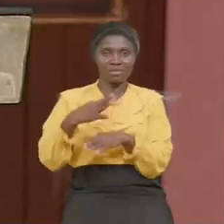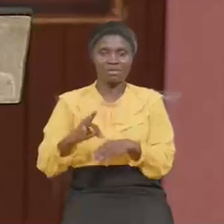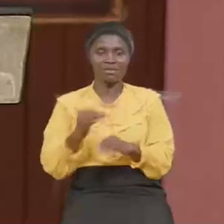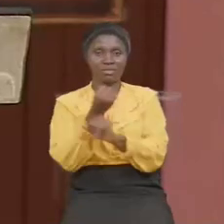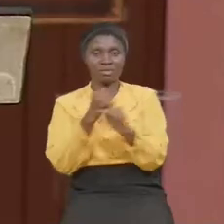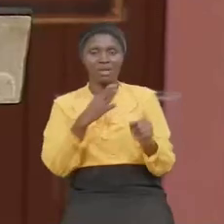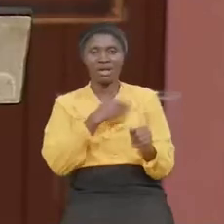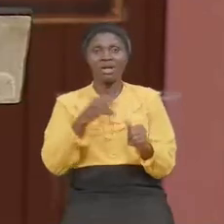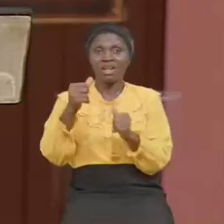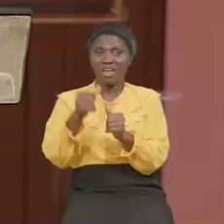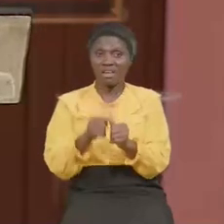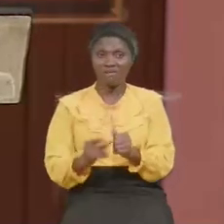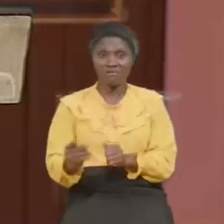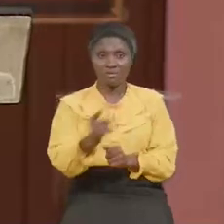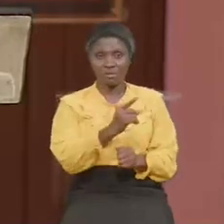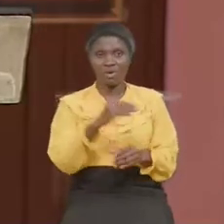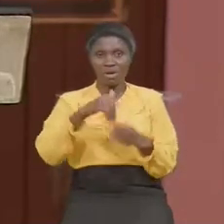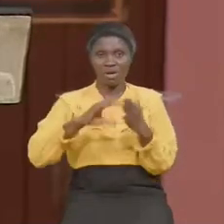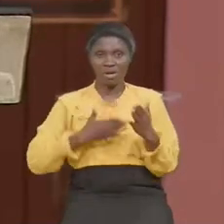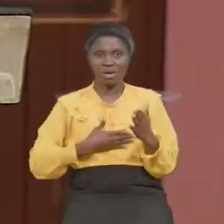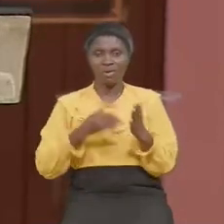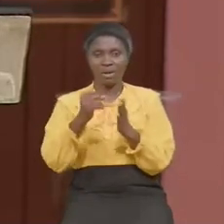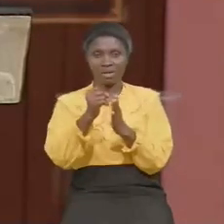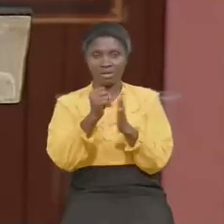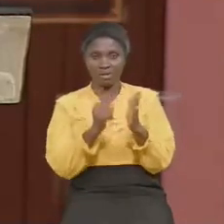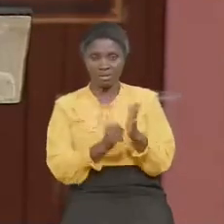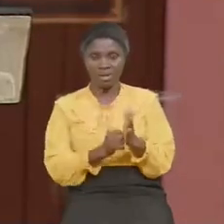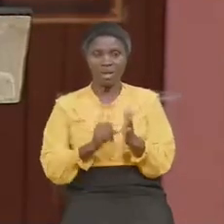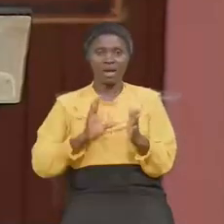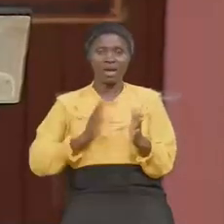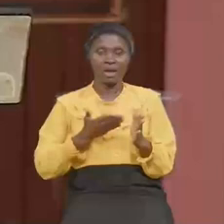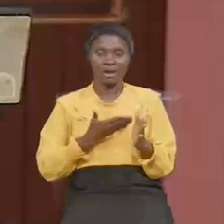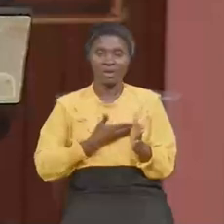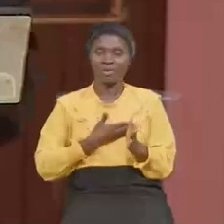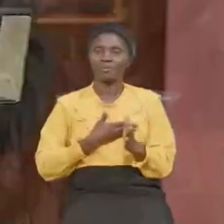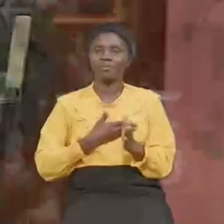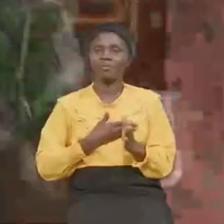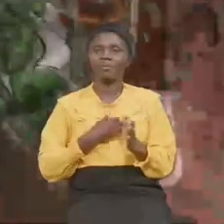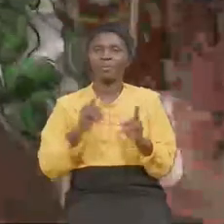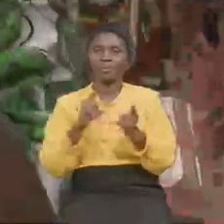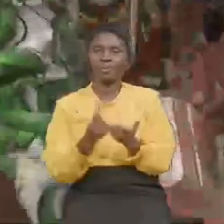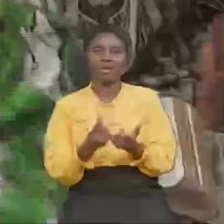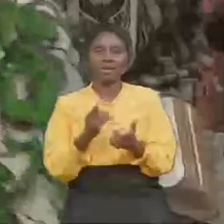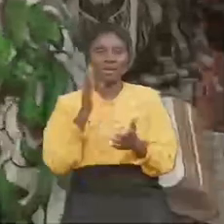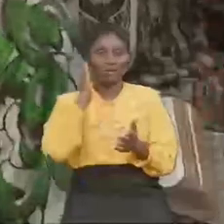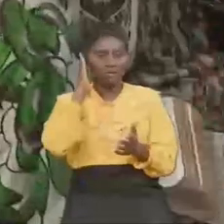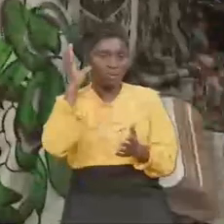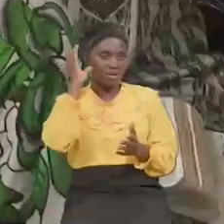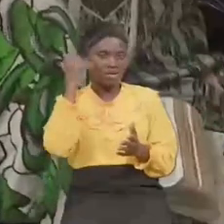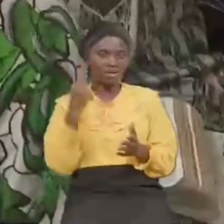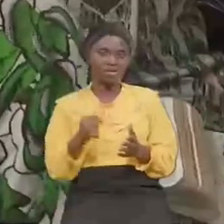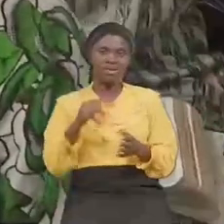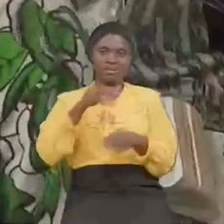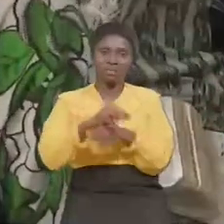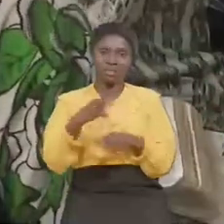pays, dans notre continent, écoutera ce message de vie au nom de Jésus. Verset 11,